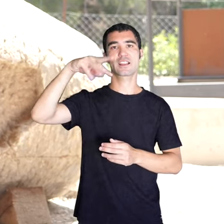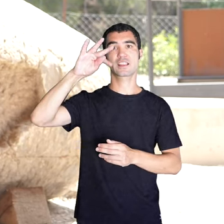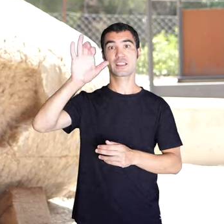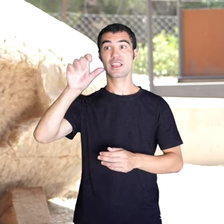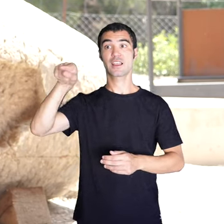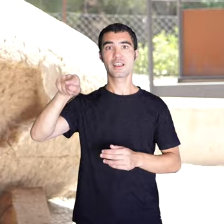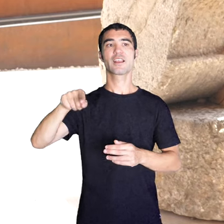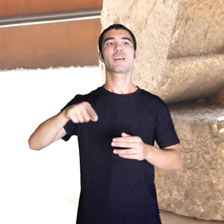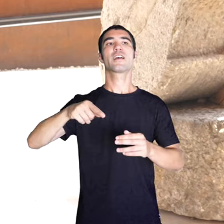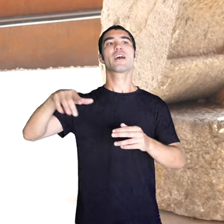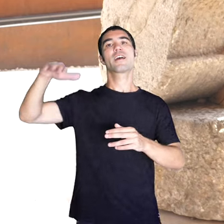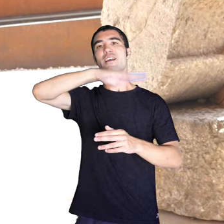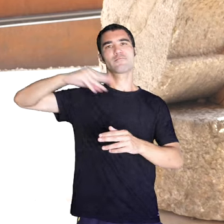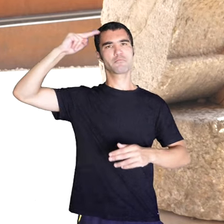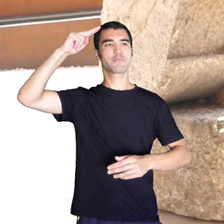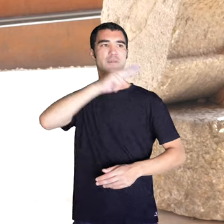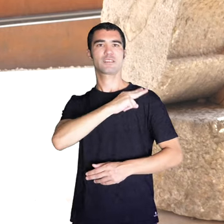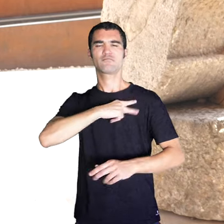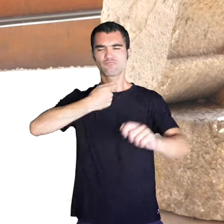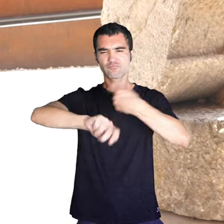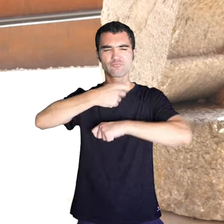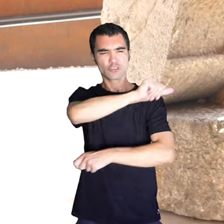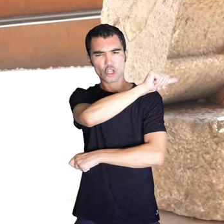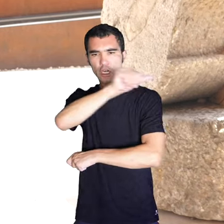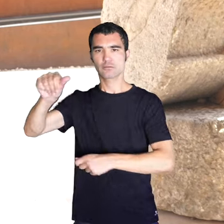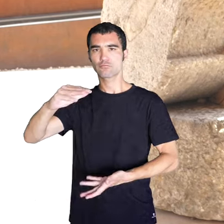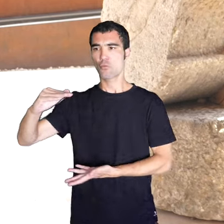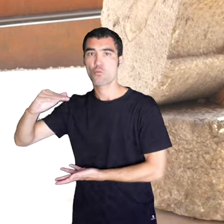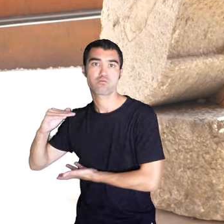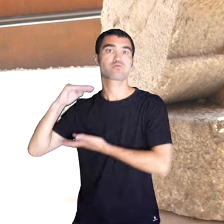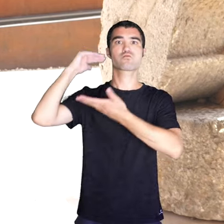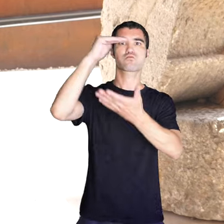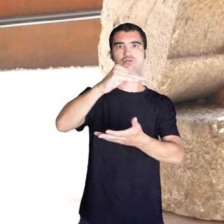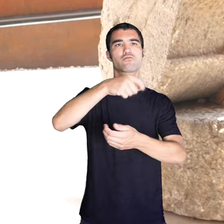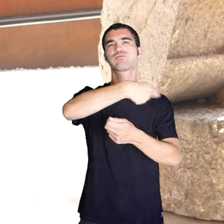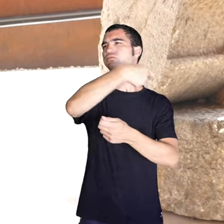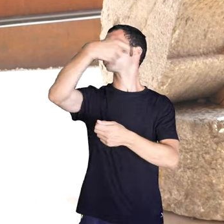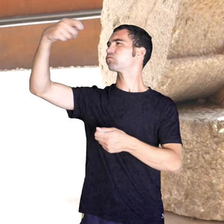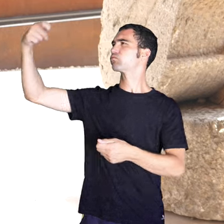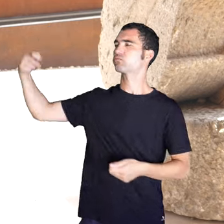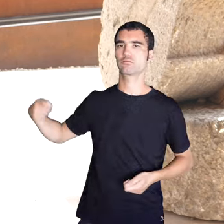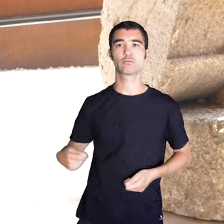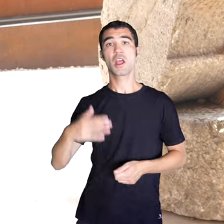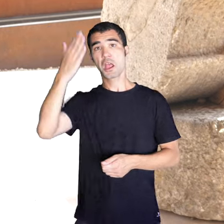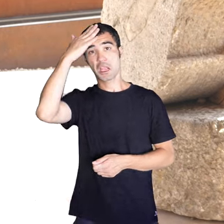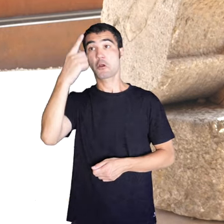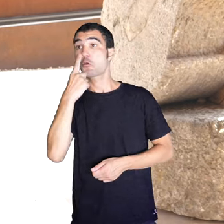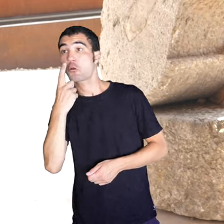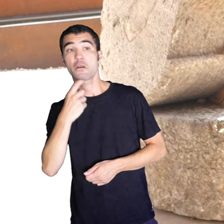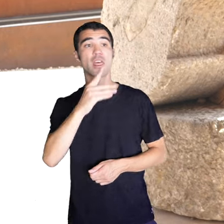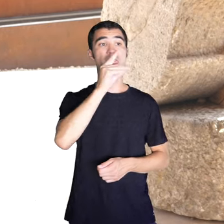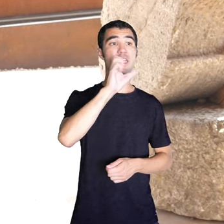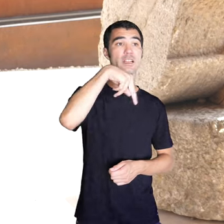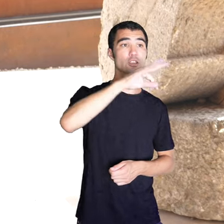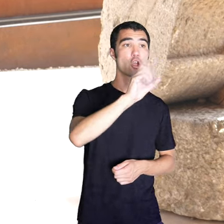que és patró, tota la setmana. Duem el peix tot arreu. D'un carro roig, un dèntol,